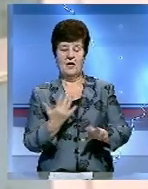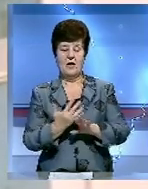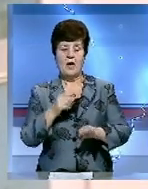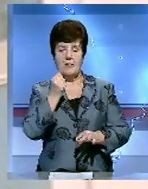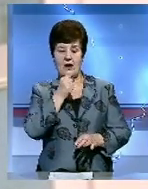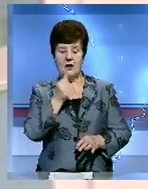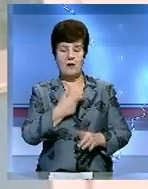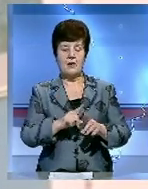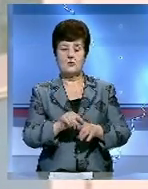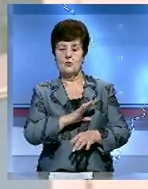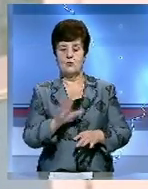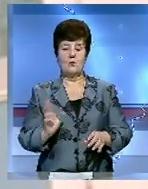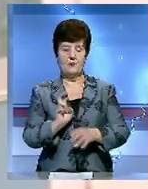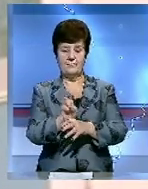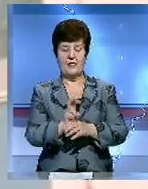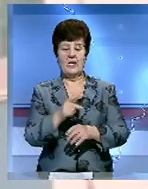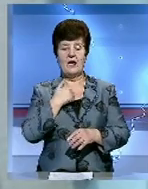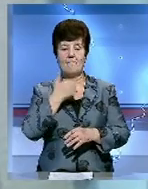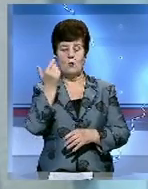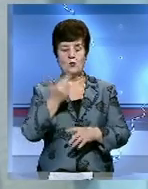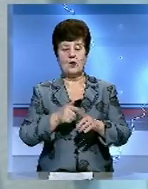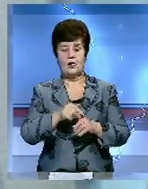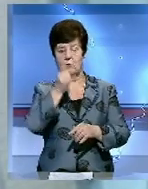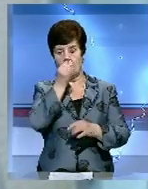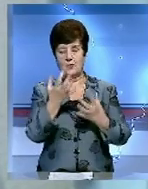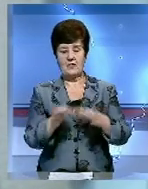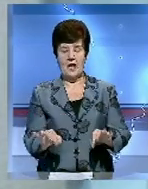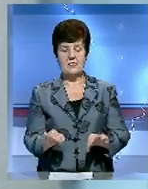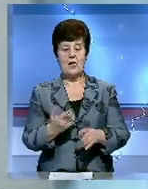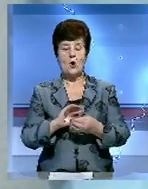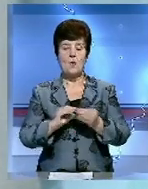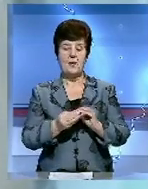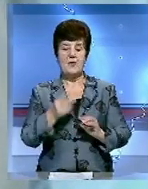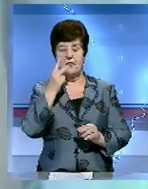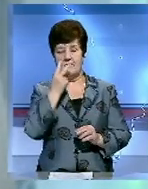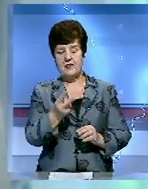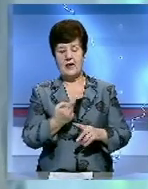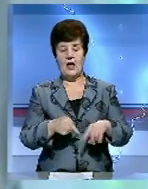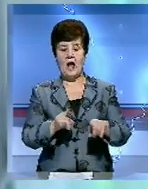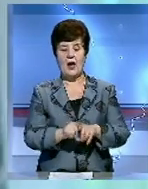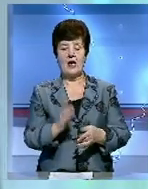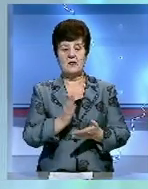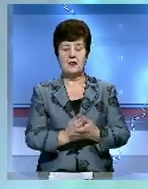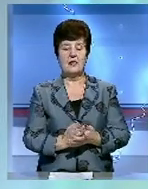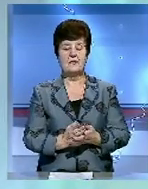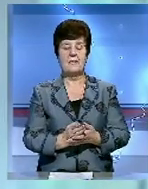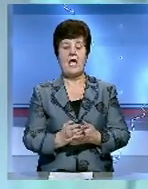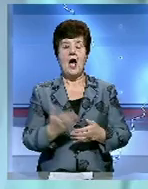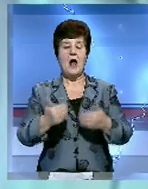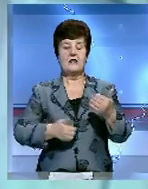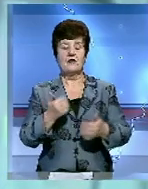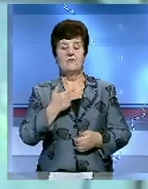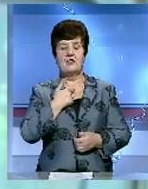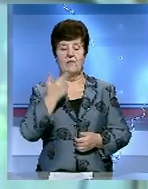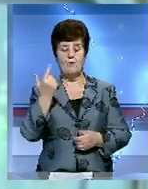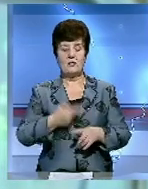secțiile de votare din cauza că nu erau rampe de acces. Sau pentru persoanele cu probleme de vedere, pentru care s-au găsit modalități alternative de vot. Și totuși, la acest